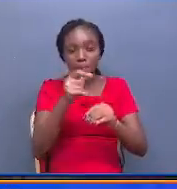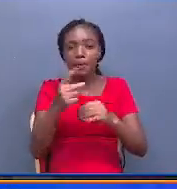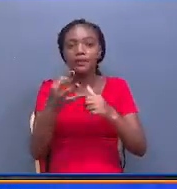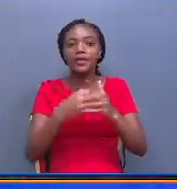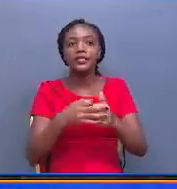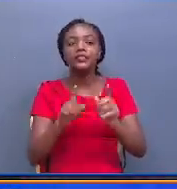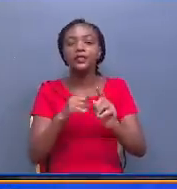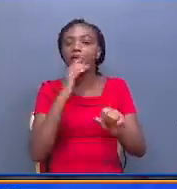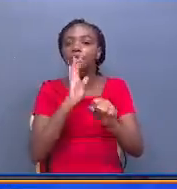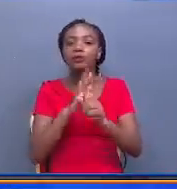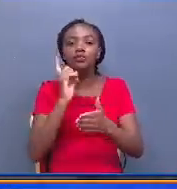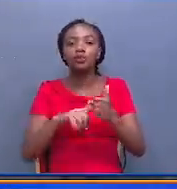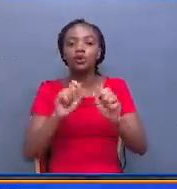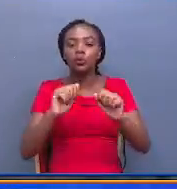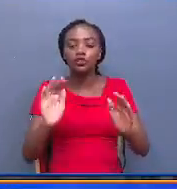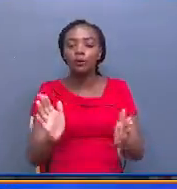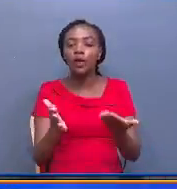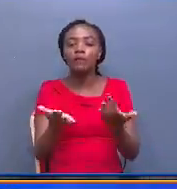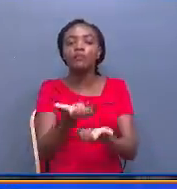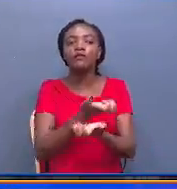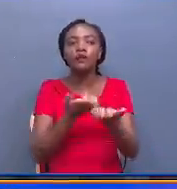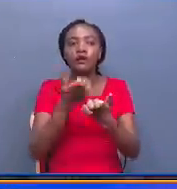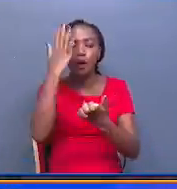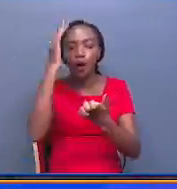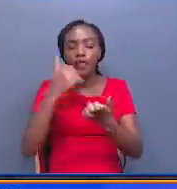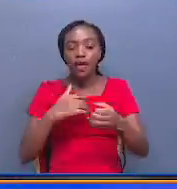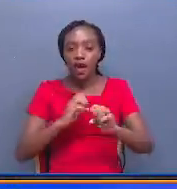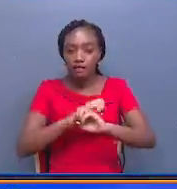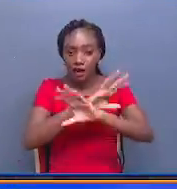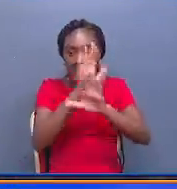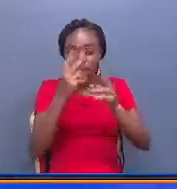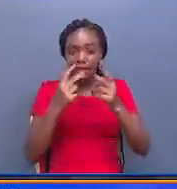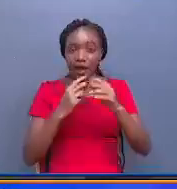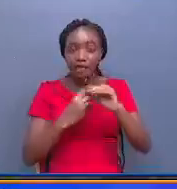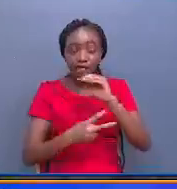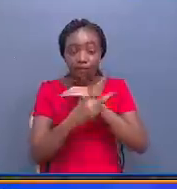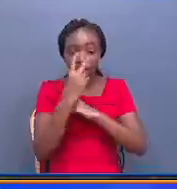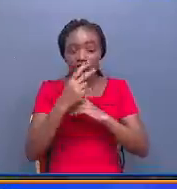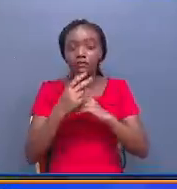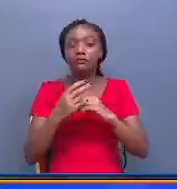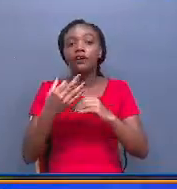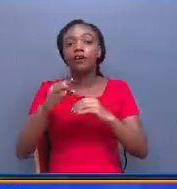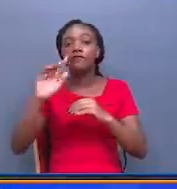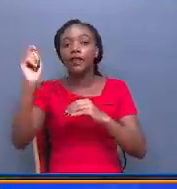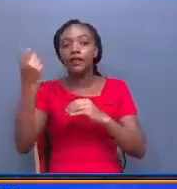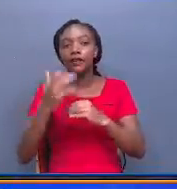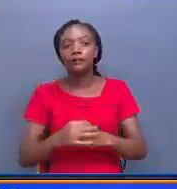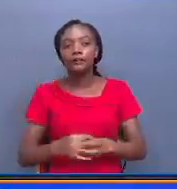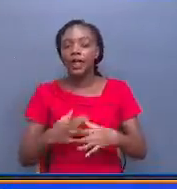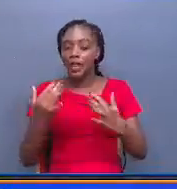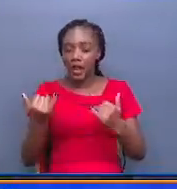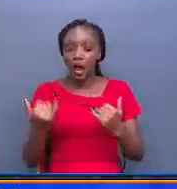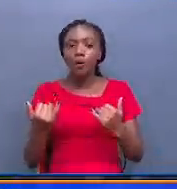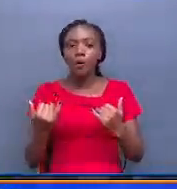to revive the economy as they have a clear vision of the country. Siku ya kiyama